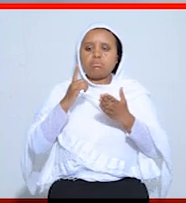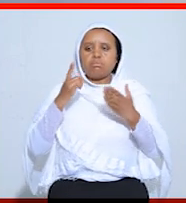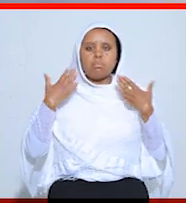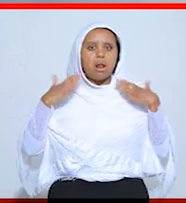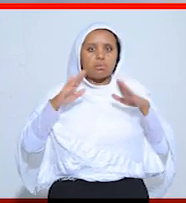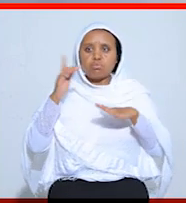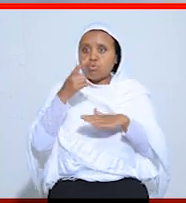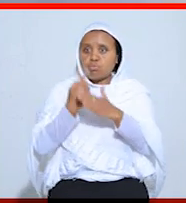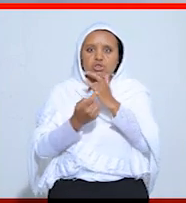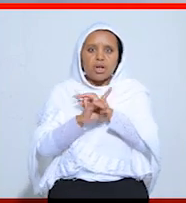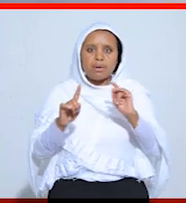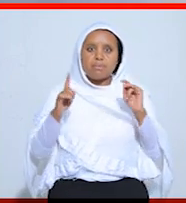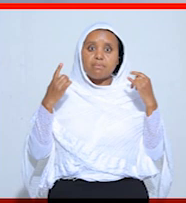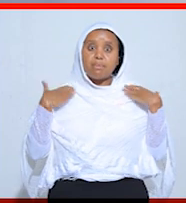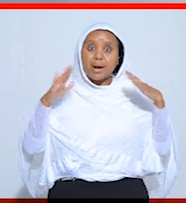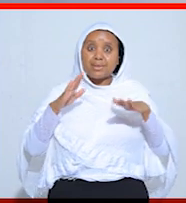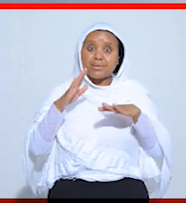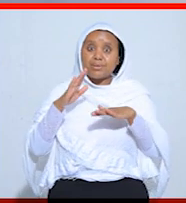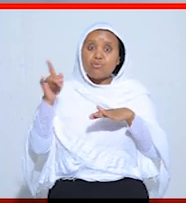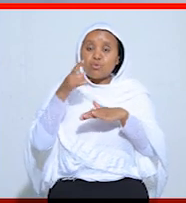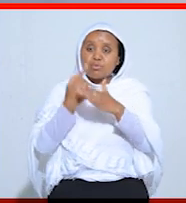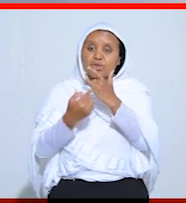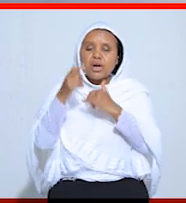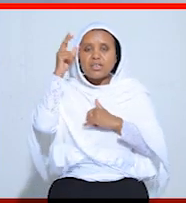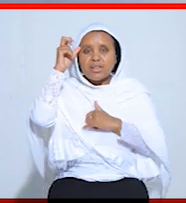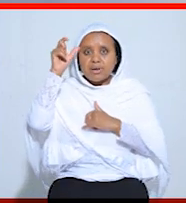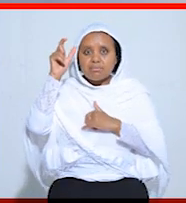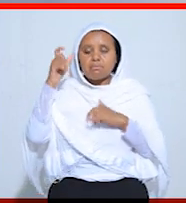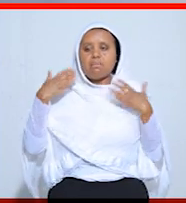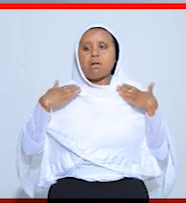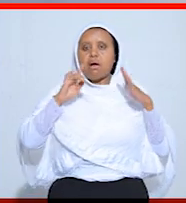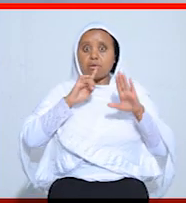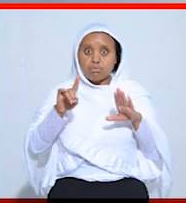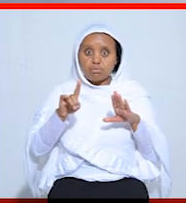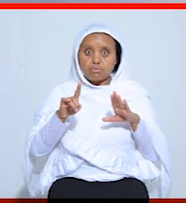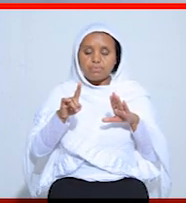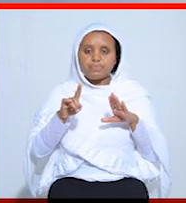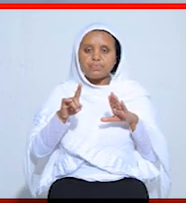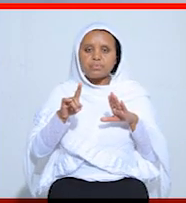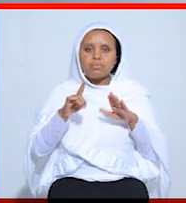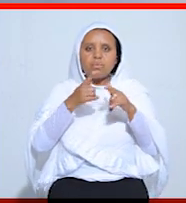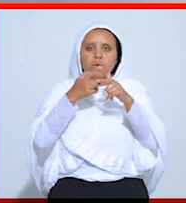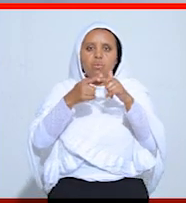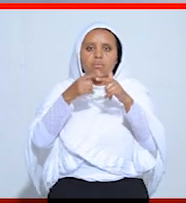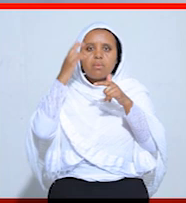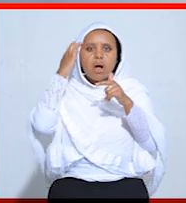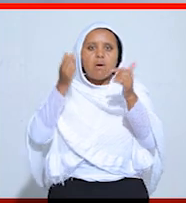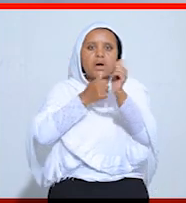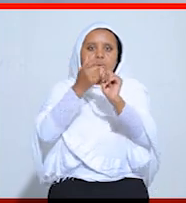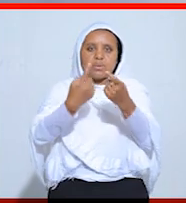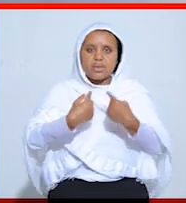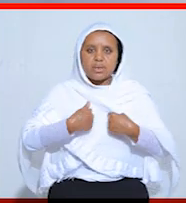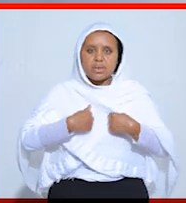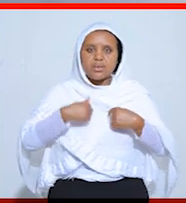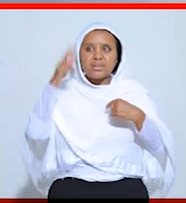አይደለም። በመላእክትነትማ ብቻ ሰይጣንም መልአክ ነው። እንደውም ሐዋርያው